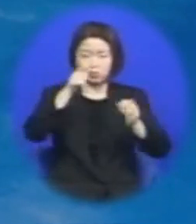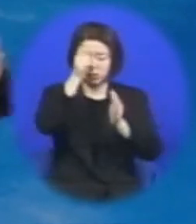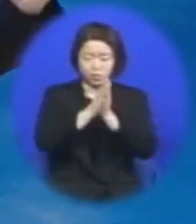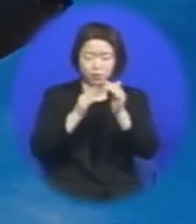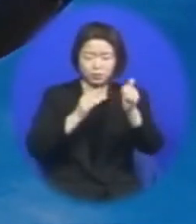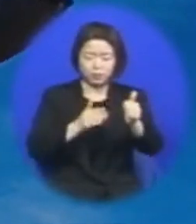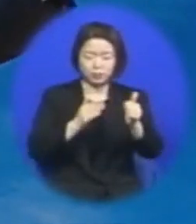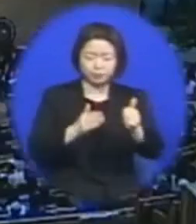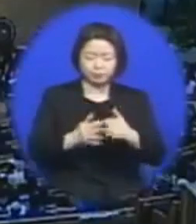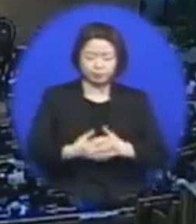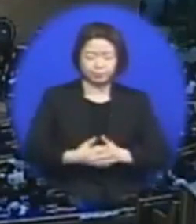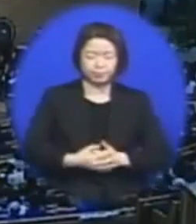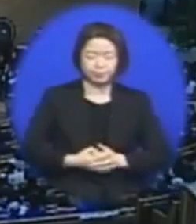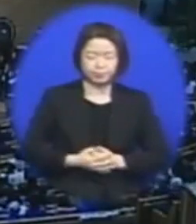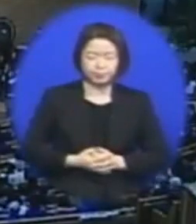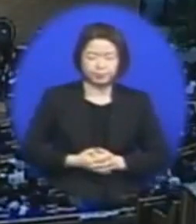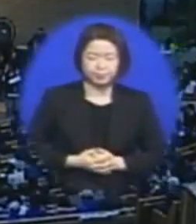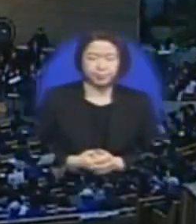기도하십시다